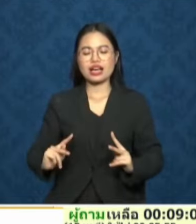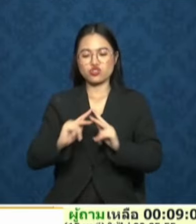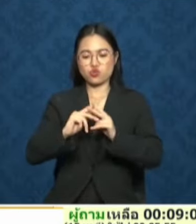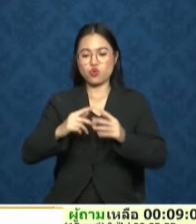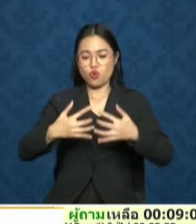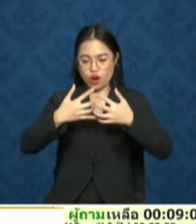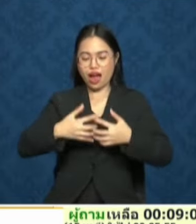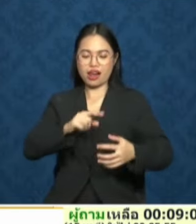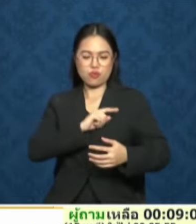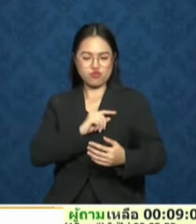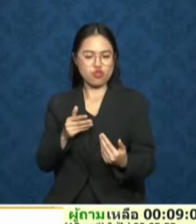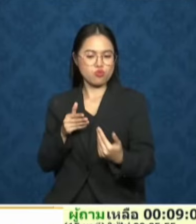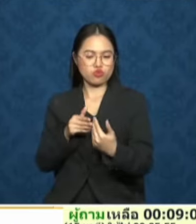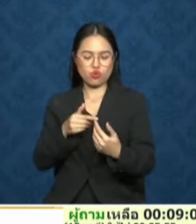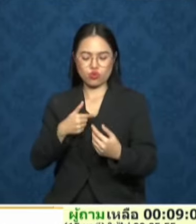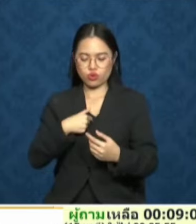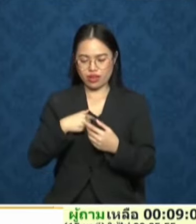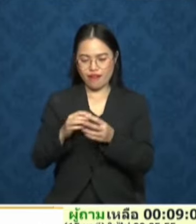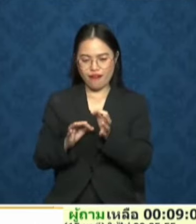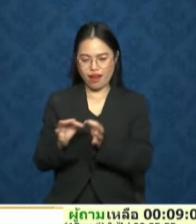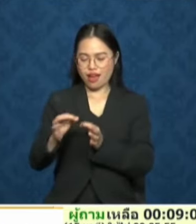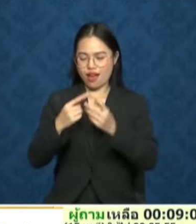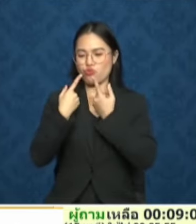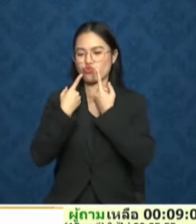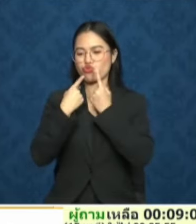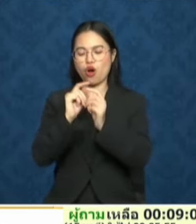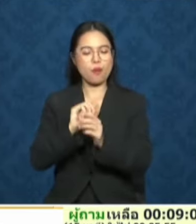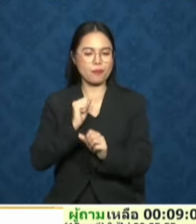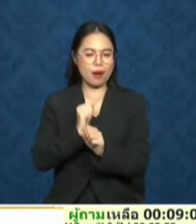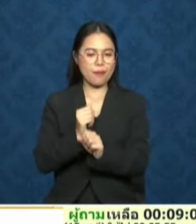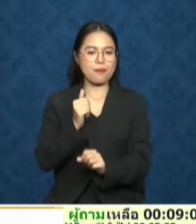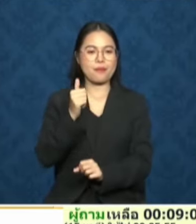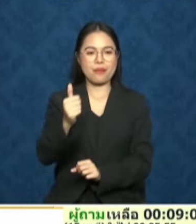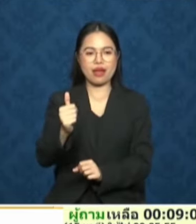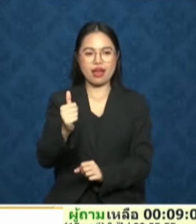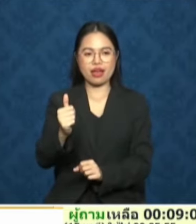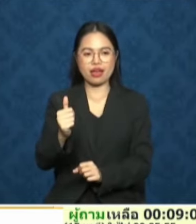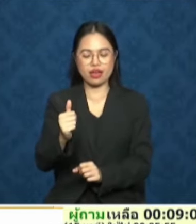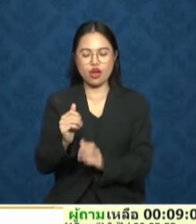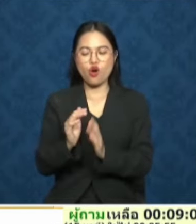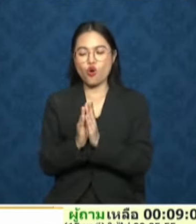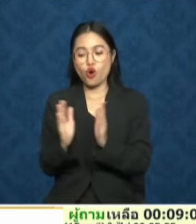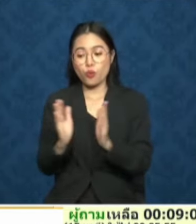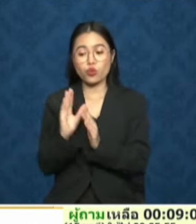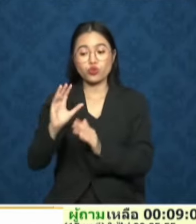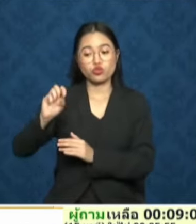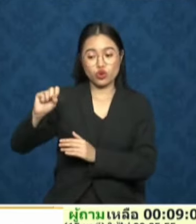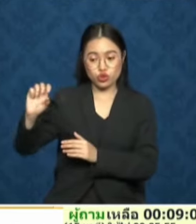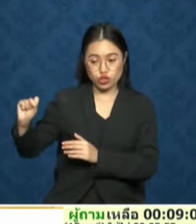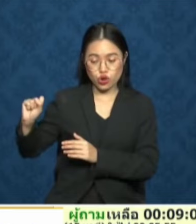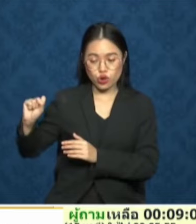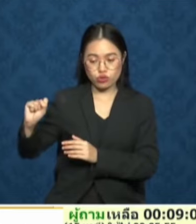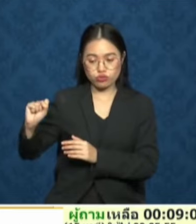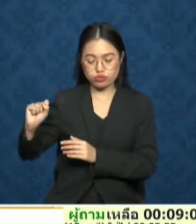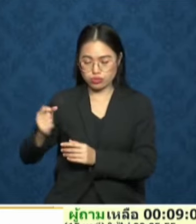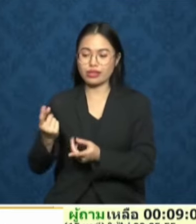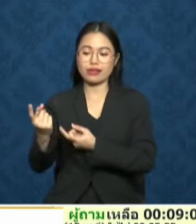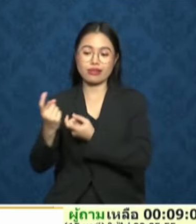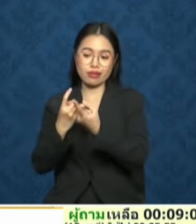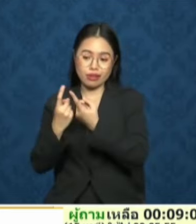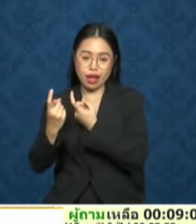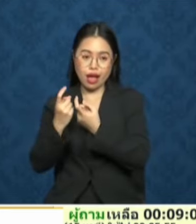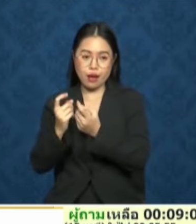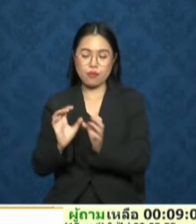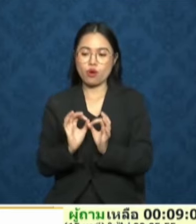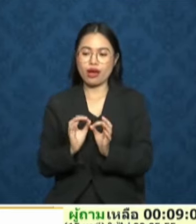ให้กับพี่นประชาชนแล้วก็สมาชิที่ได้ถามได้นะคะแล้วก็ขอบคุณท่านร่วมทำคำนุรัษ์ที่ได้ยกประเด็นนี้ขึ้มา